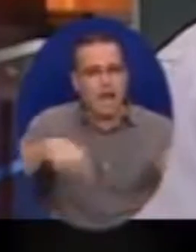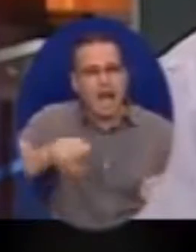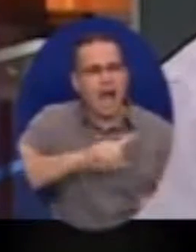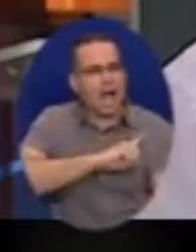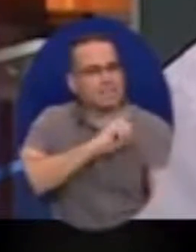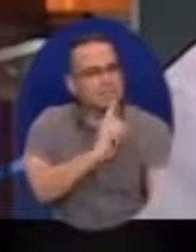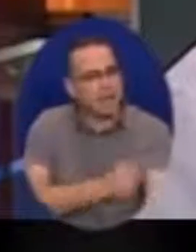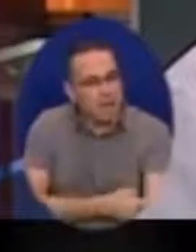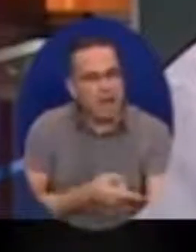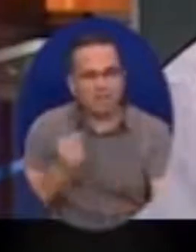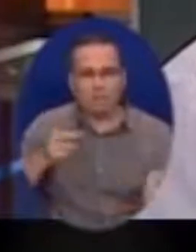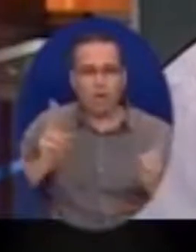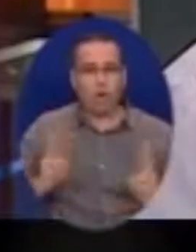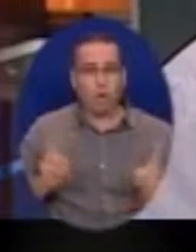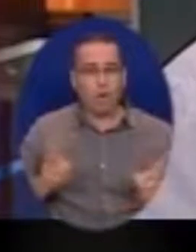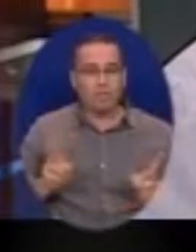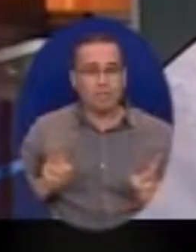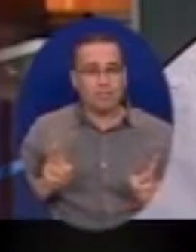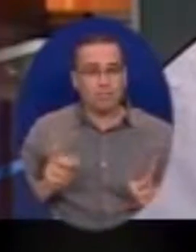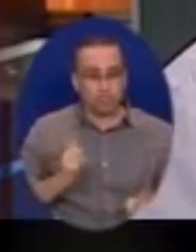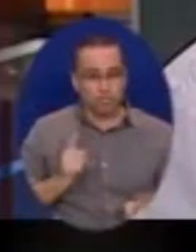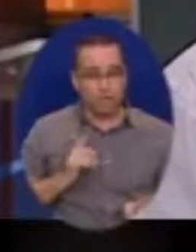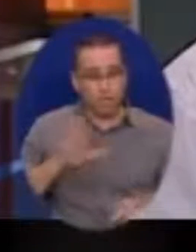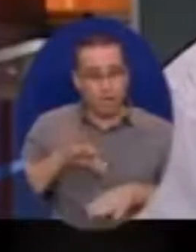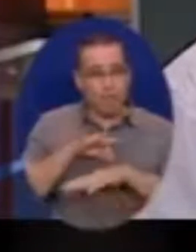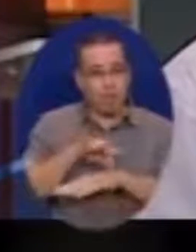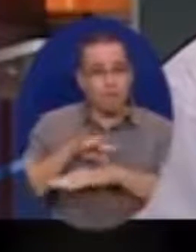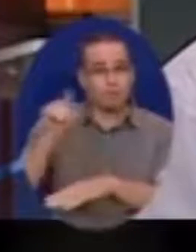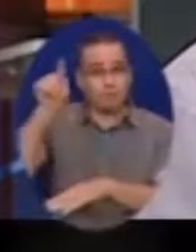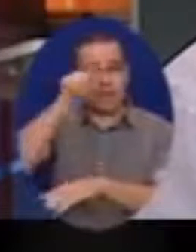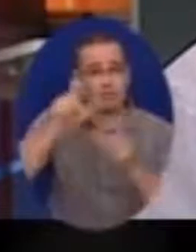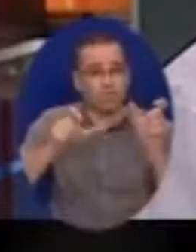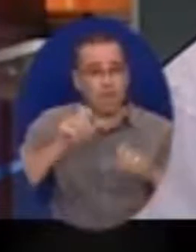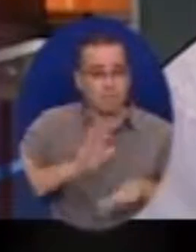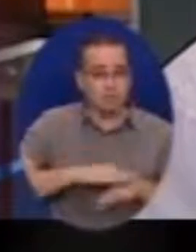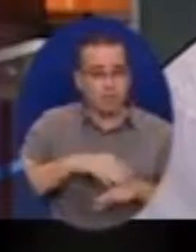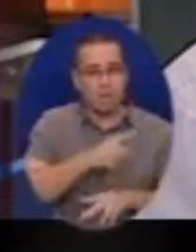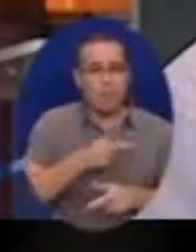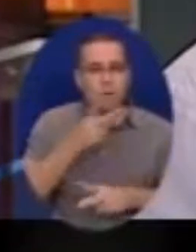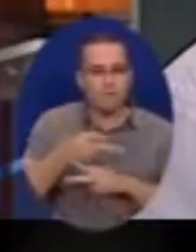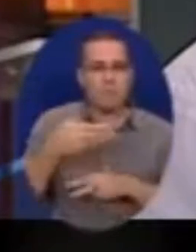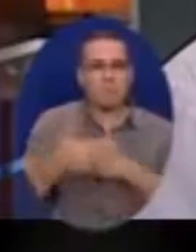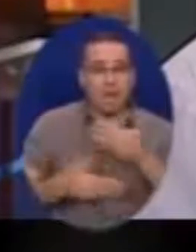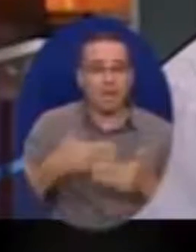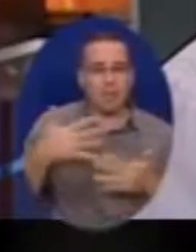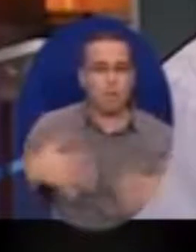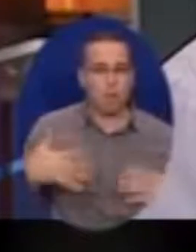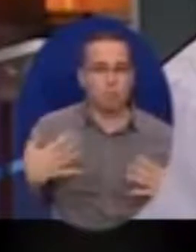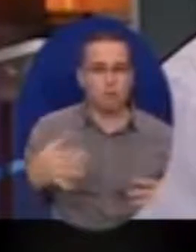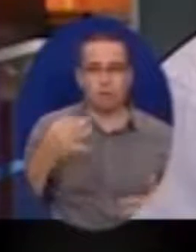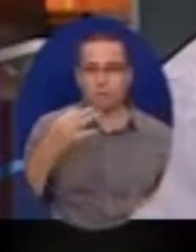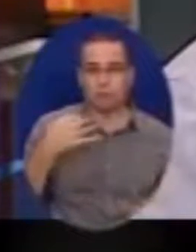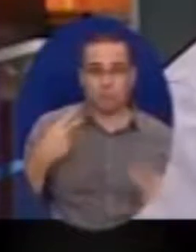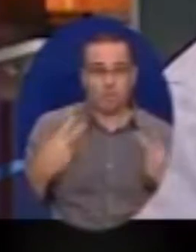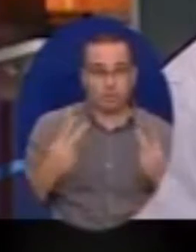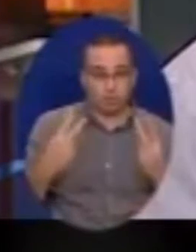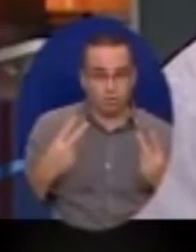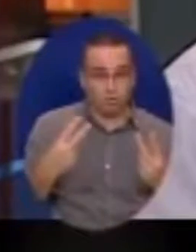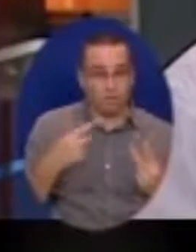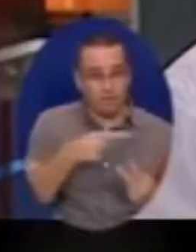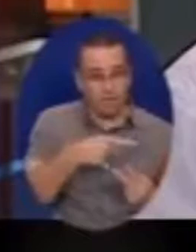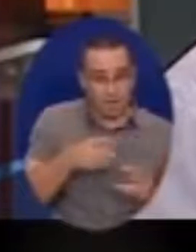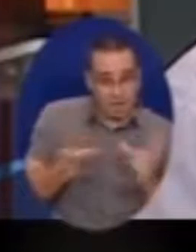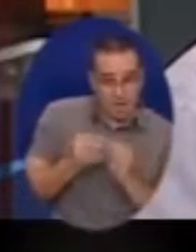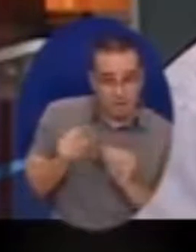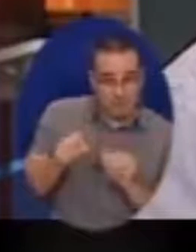של מסוגלות אישית, בליווי צמוד של אנשי מקצוע. הם עוברים תהליך מאוד מאוד משמעותי, שבגינו הם פותחים דלת